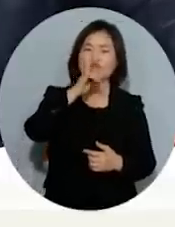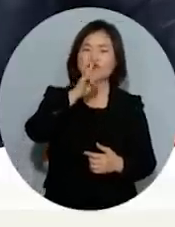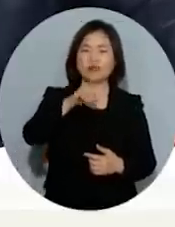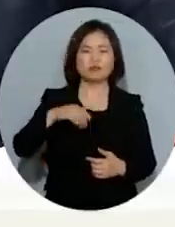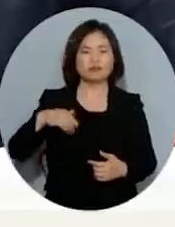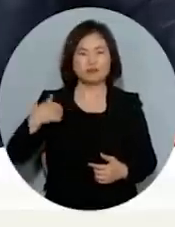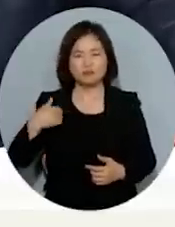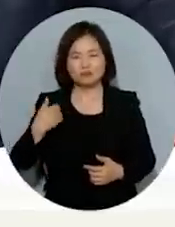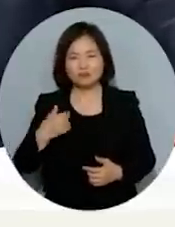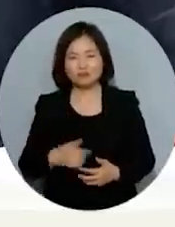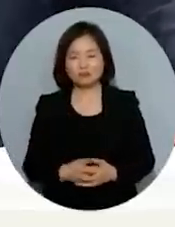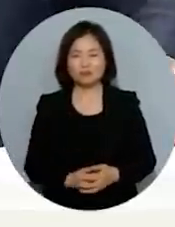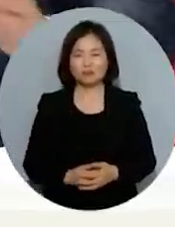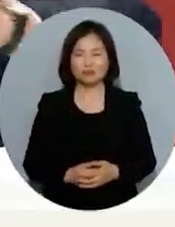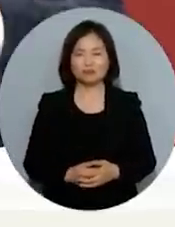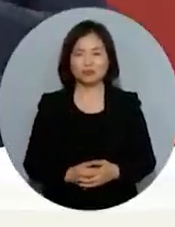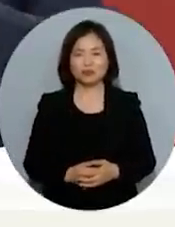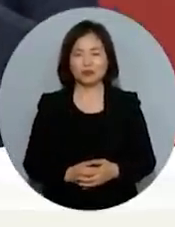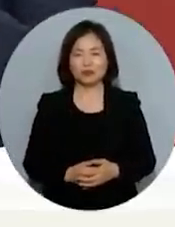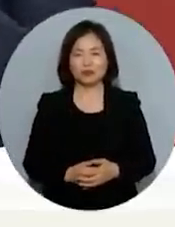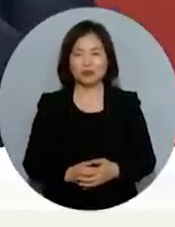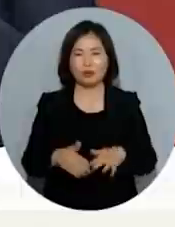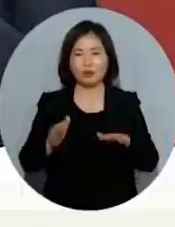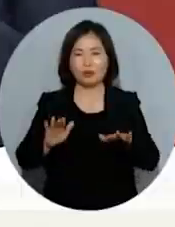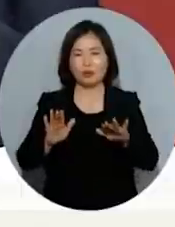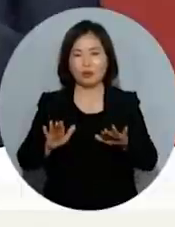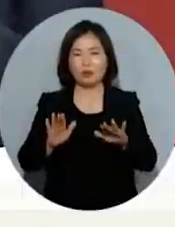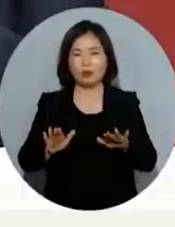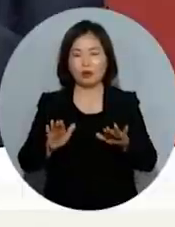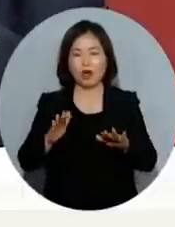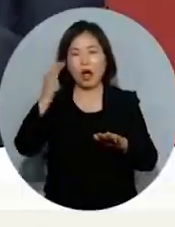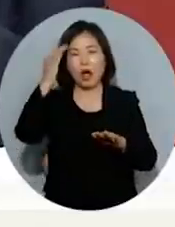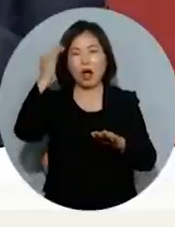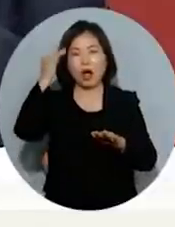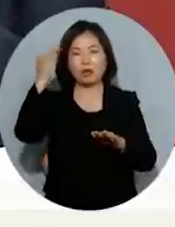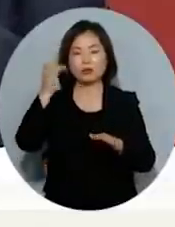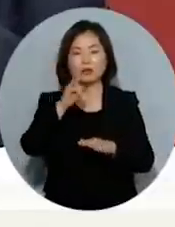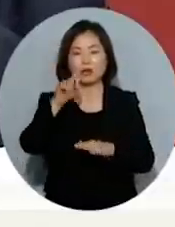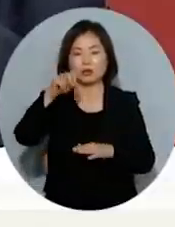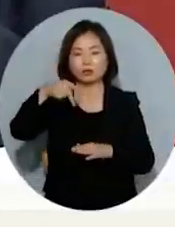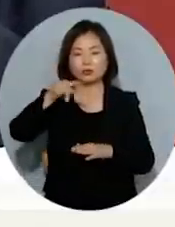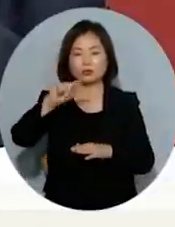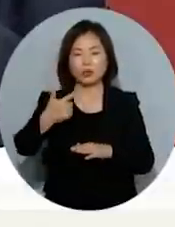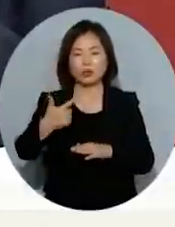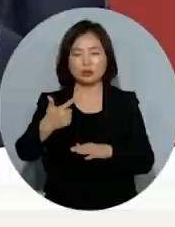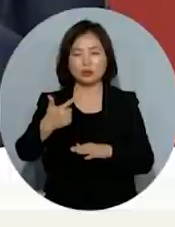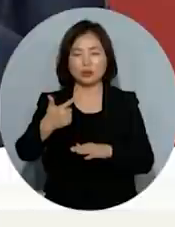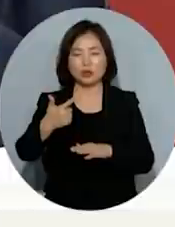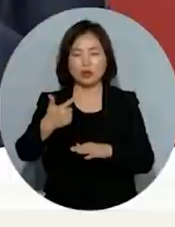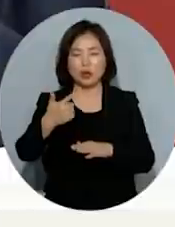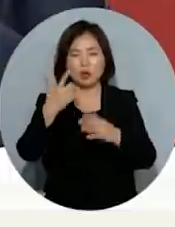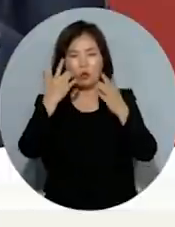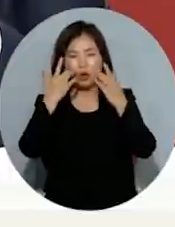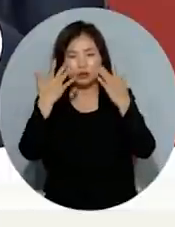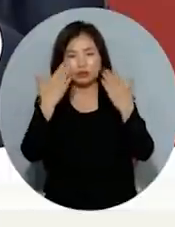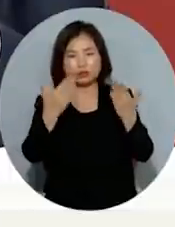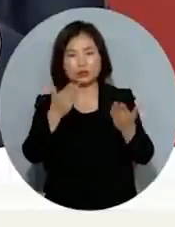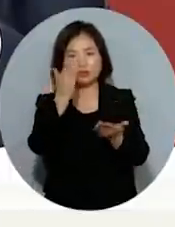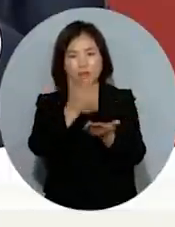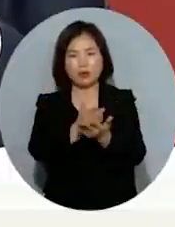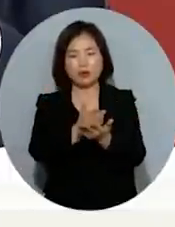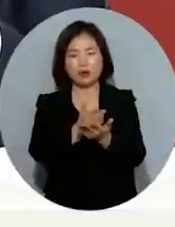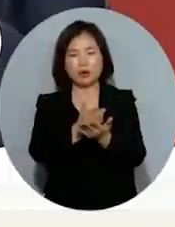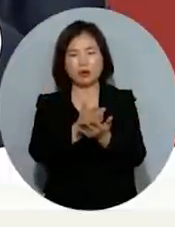모르겠는데 지금 오늘 나온 거 보면 한국의 핵우상 제공을 확신 주지 말아야